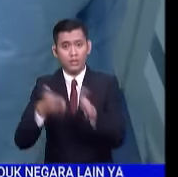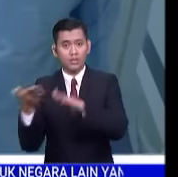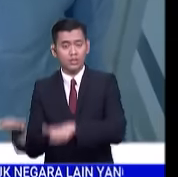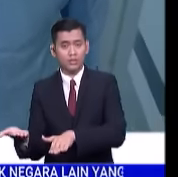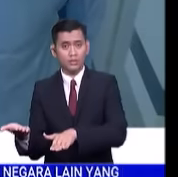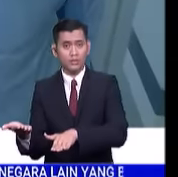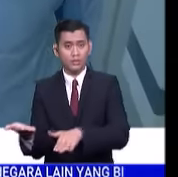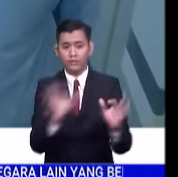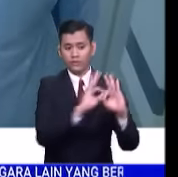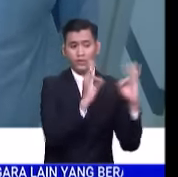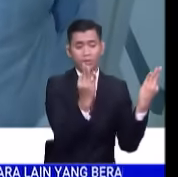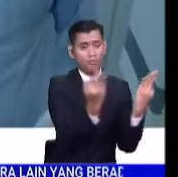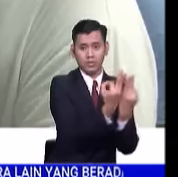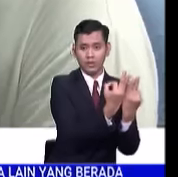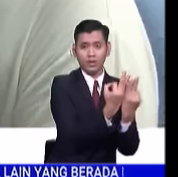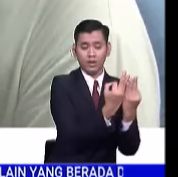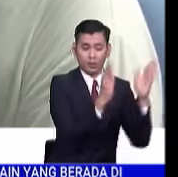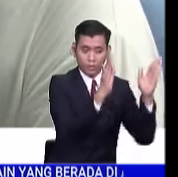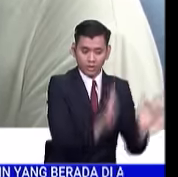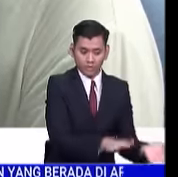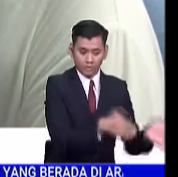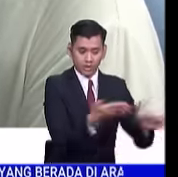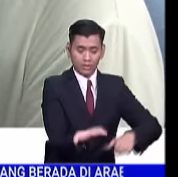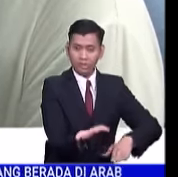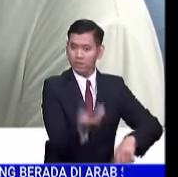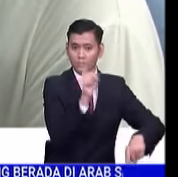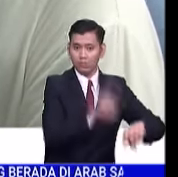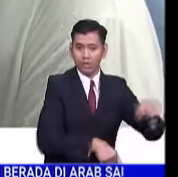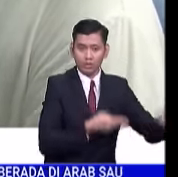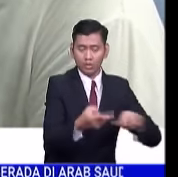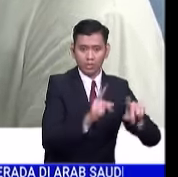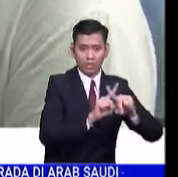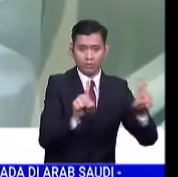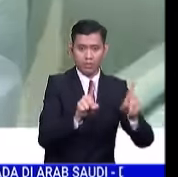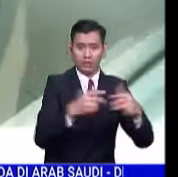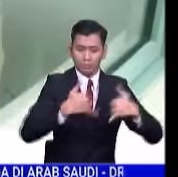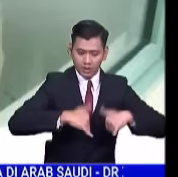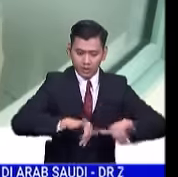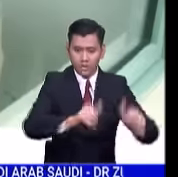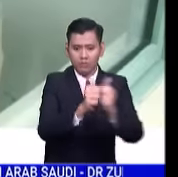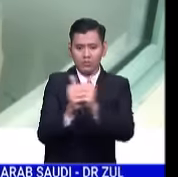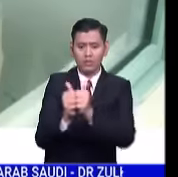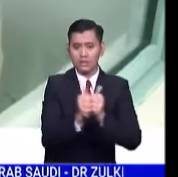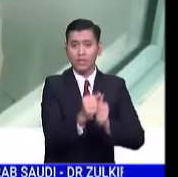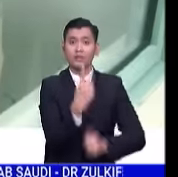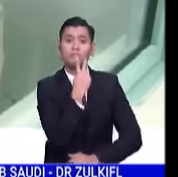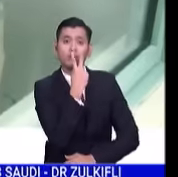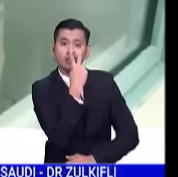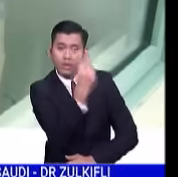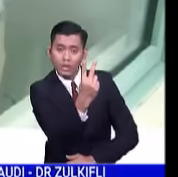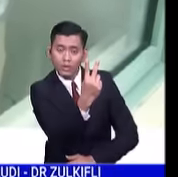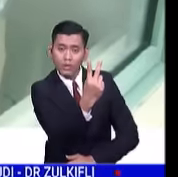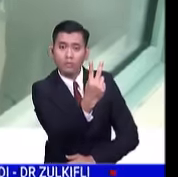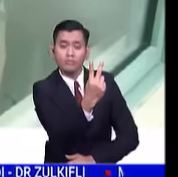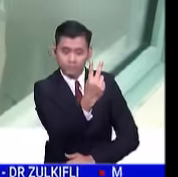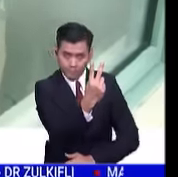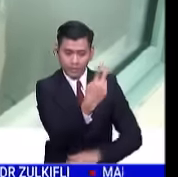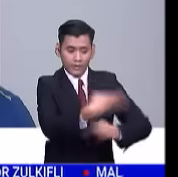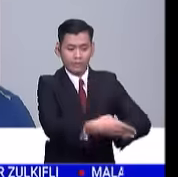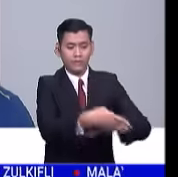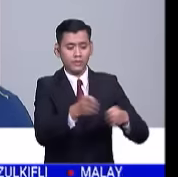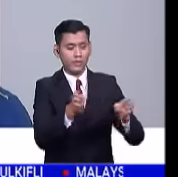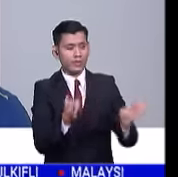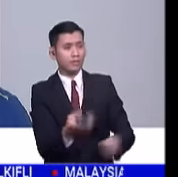tidak dapat menguruskan, tetapi masih lagi bersama dengan kami menerusi ruangan galeri bilik postmortem itu.